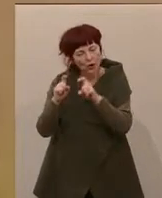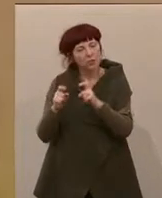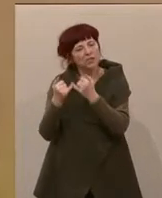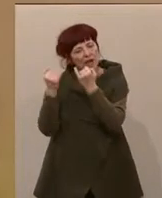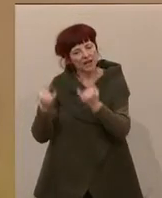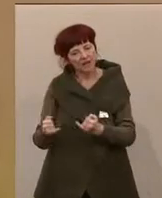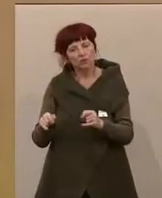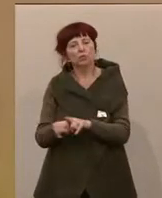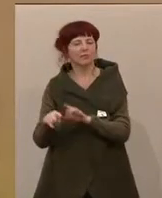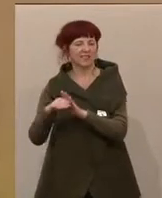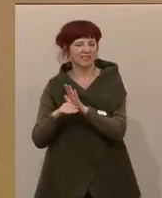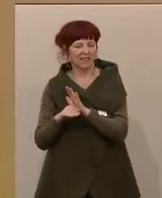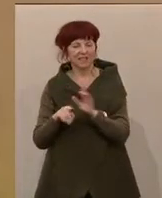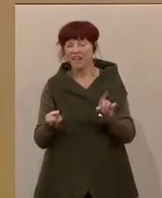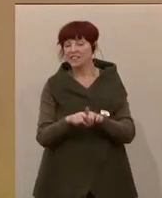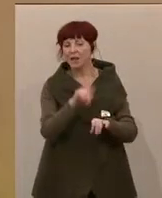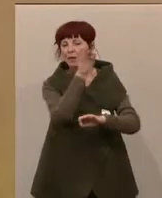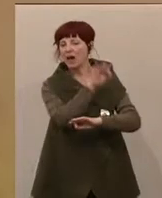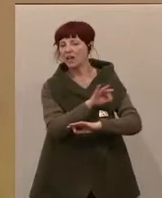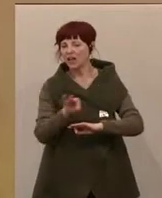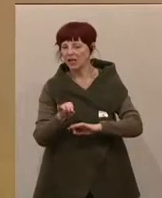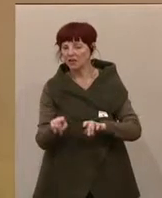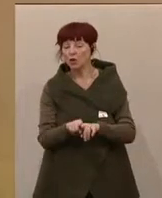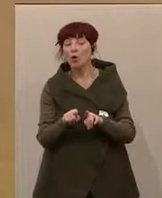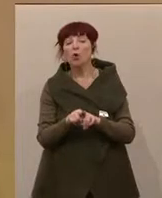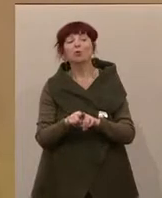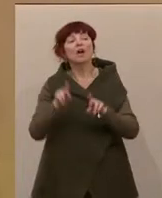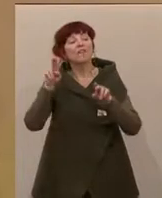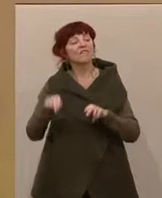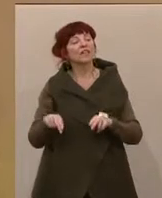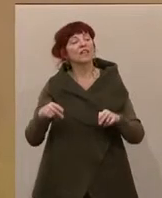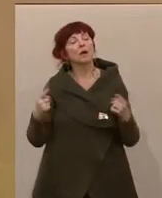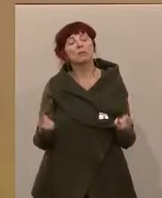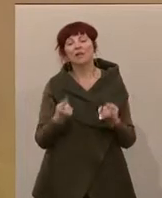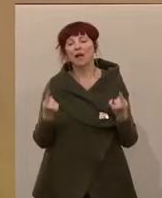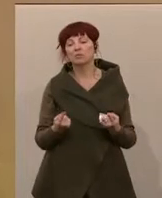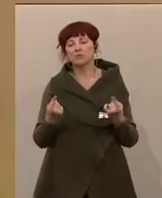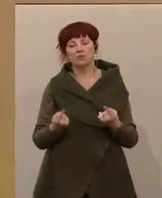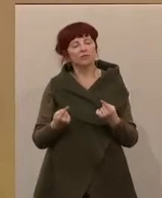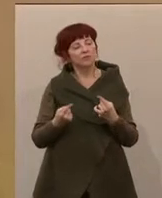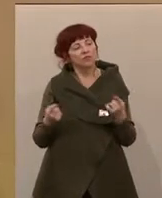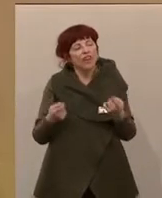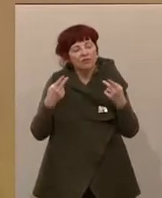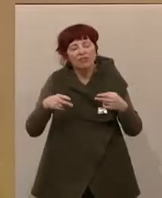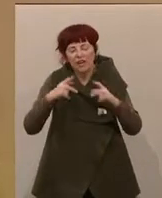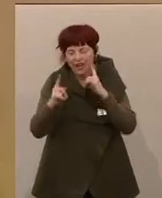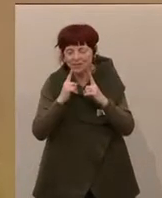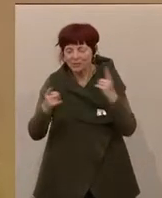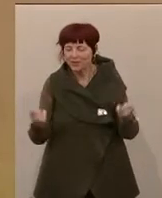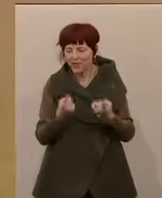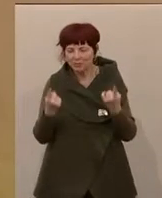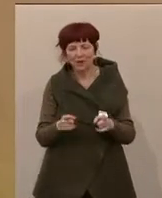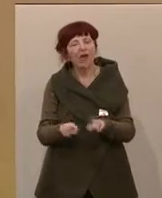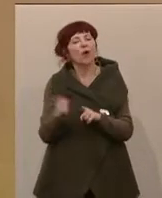ist. Und die Betriebskrankenkasse der Wiener Verkehrsbetriebe kommt zu einem Teil in die KFA der Stadt Wien und zum anderen Teil